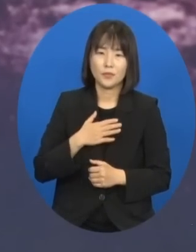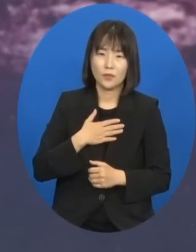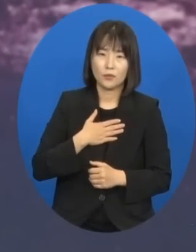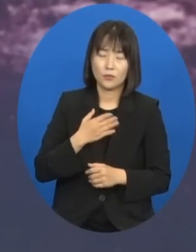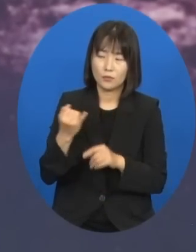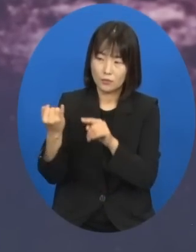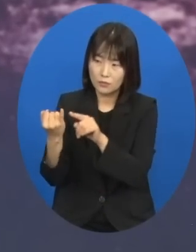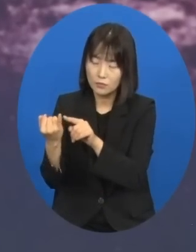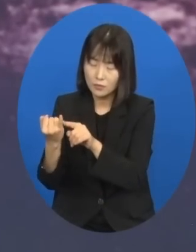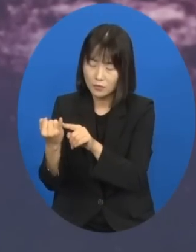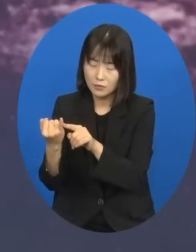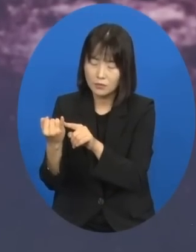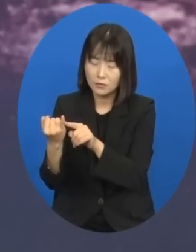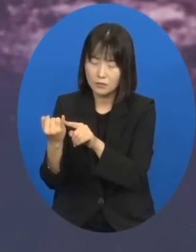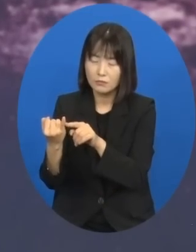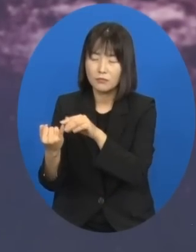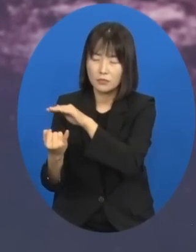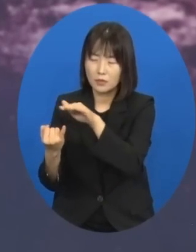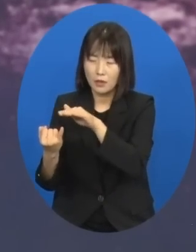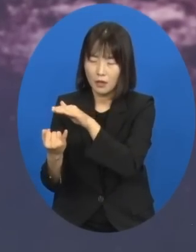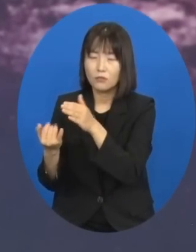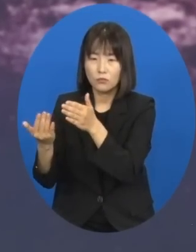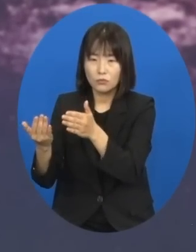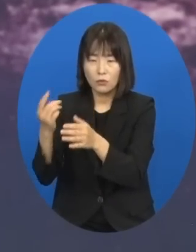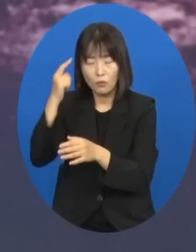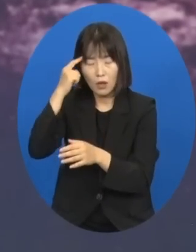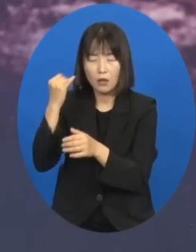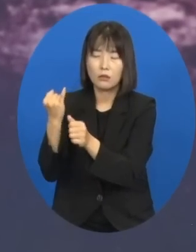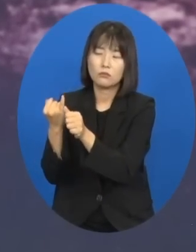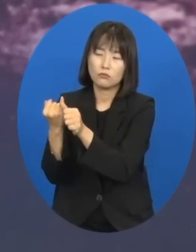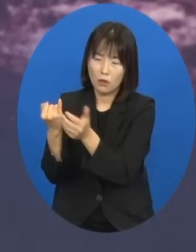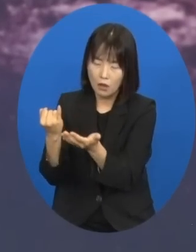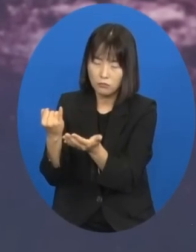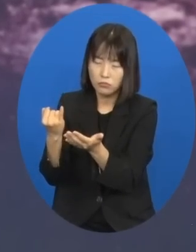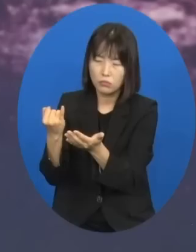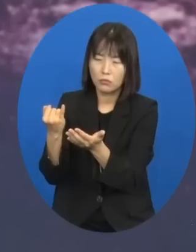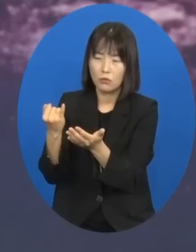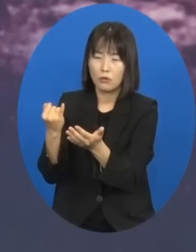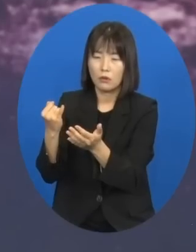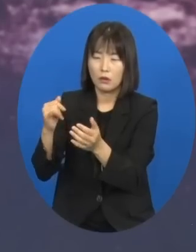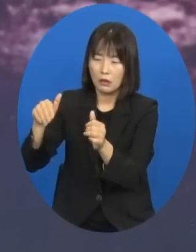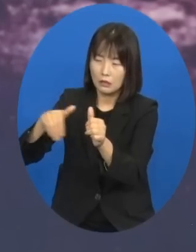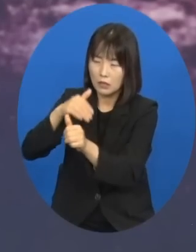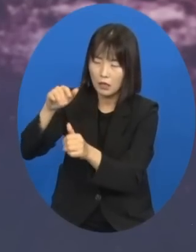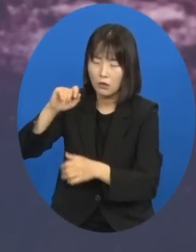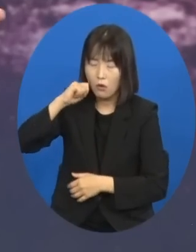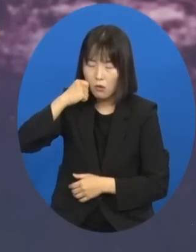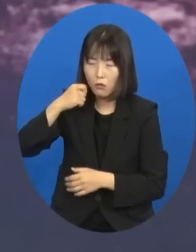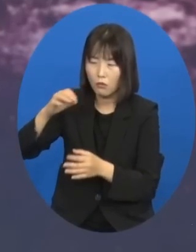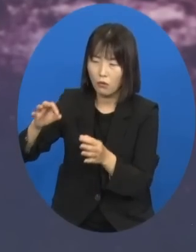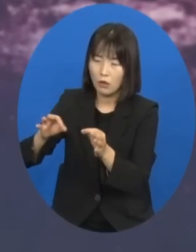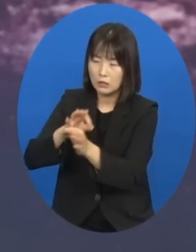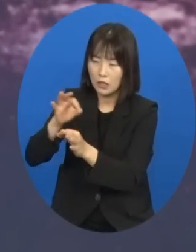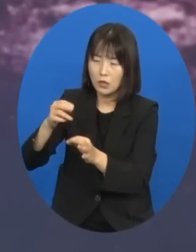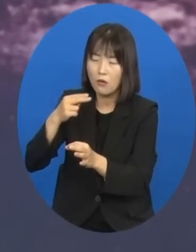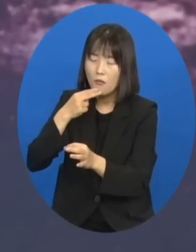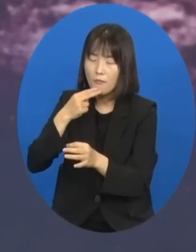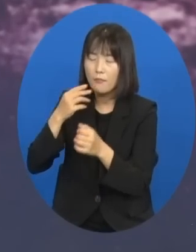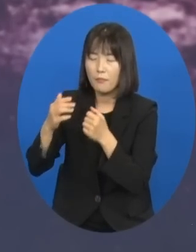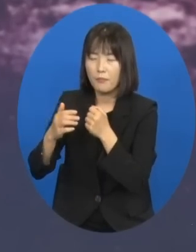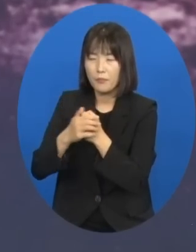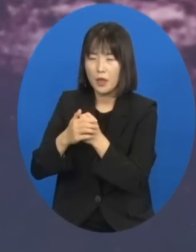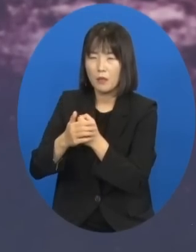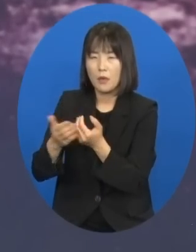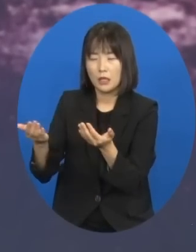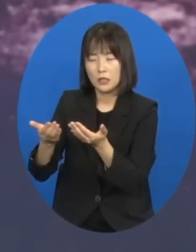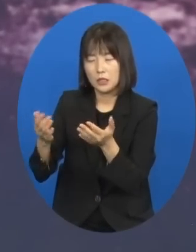좀 사랑을 많이 했습니다. 왜냐하면 과부시고 어려우시고 그 나이에도 재정이 없었기 때문에 일을 해야 했던 참 힘드신